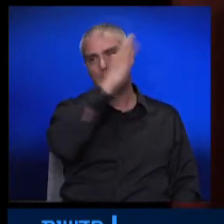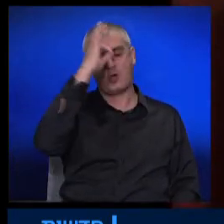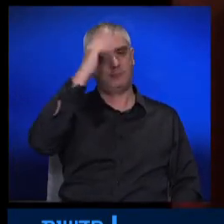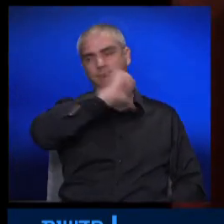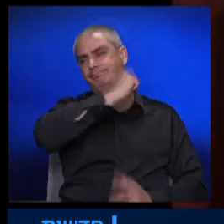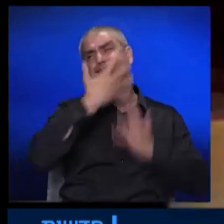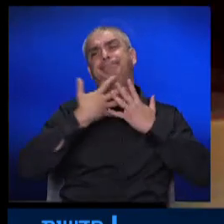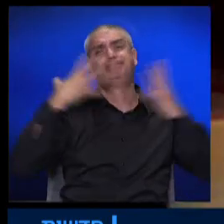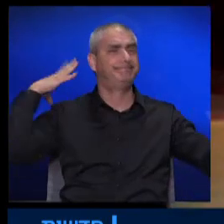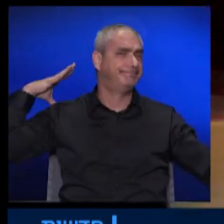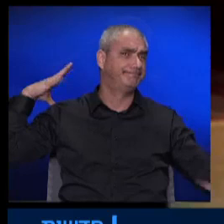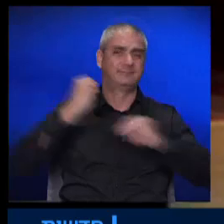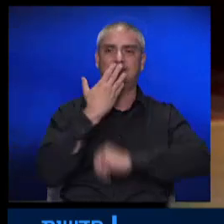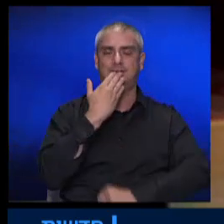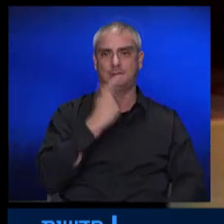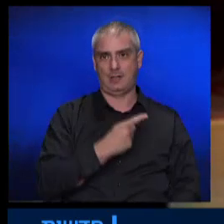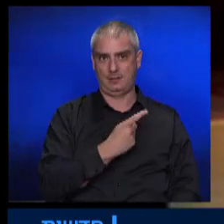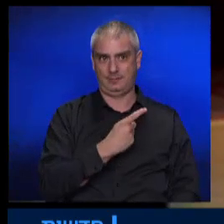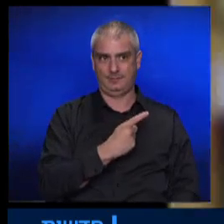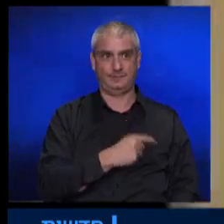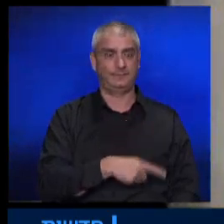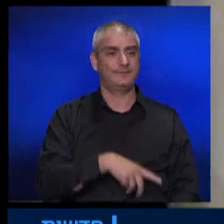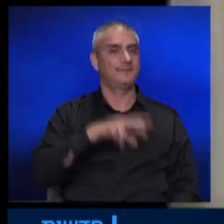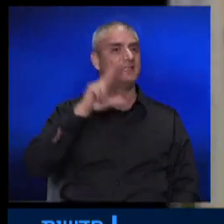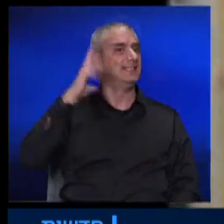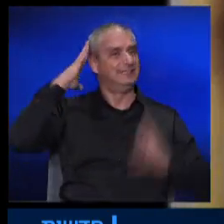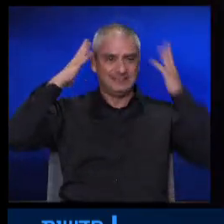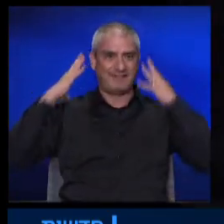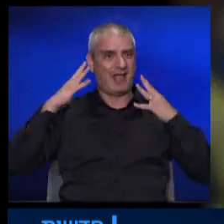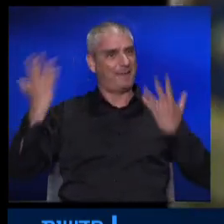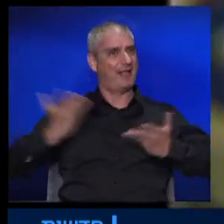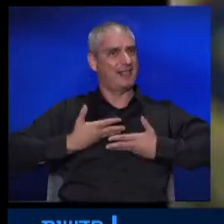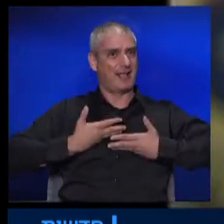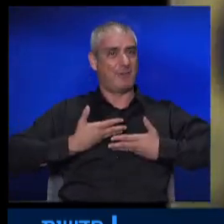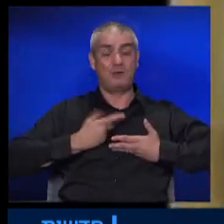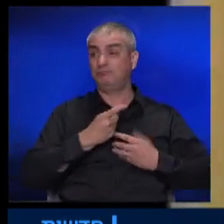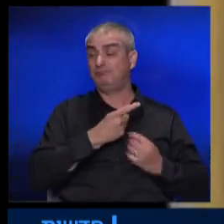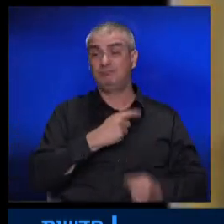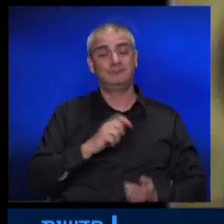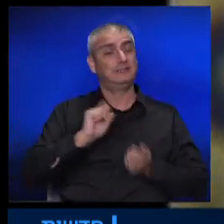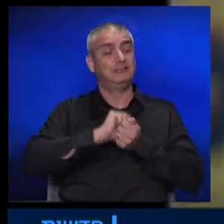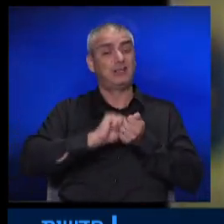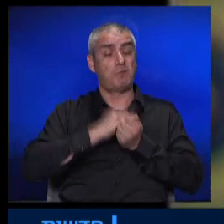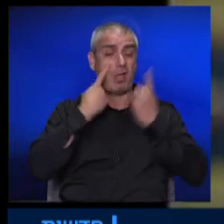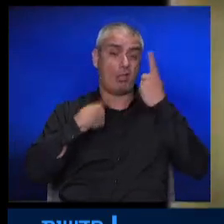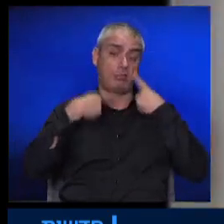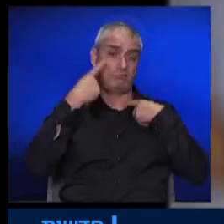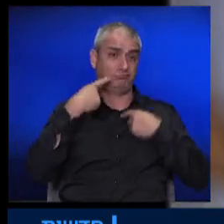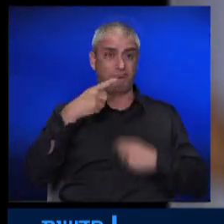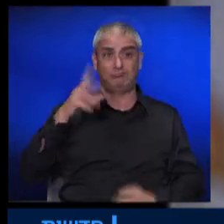ישראל בתולדותיה. צביקה פיק, קבלו אותה! הסבון בחם מאוד, דני לא רוצה